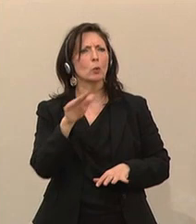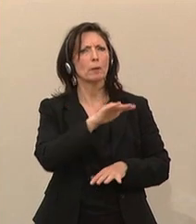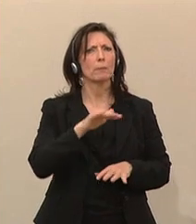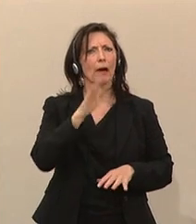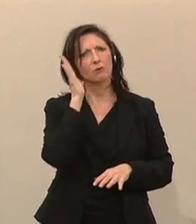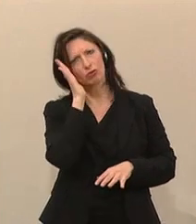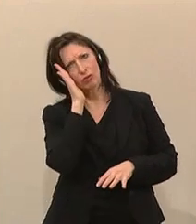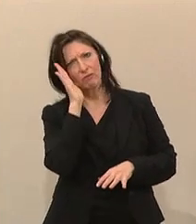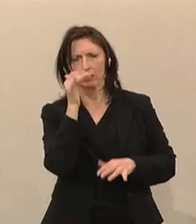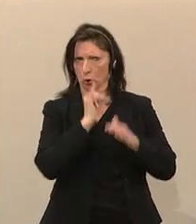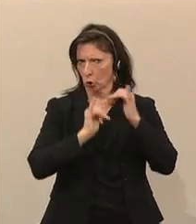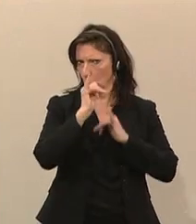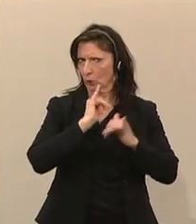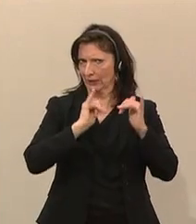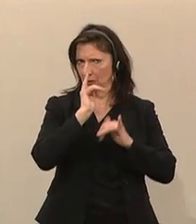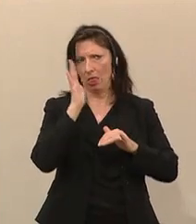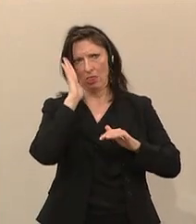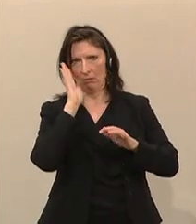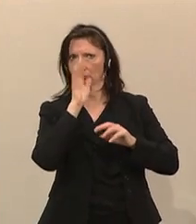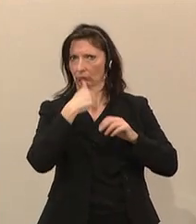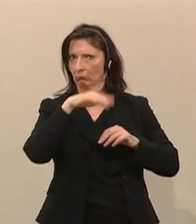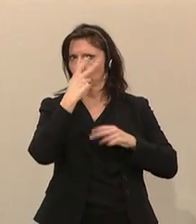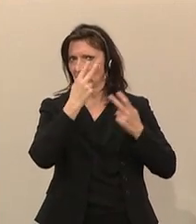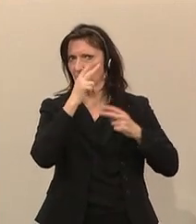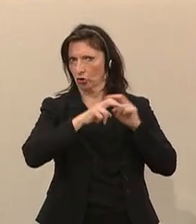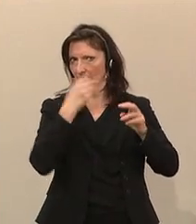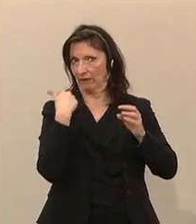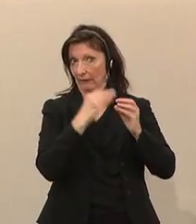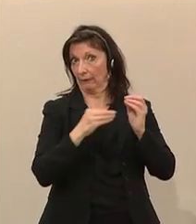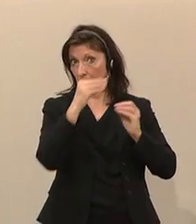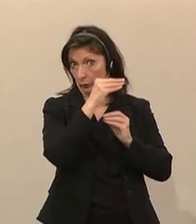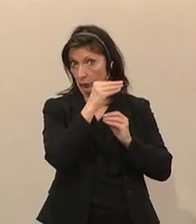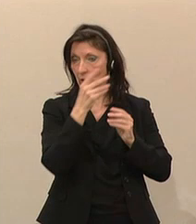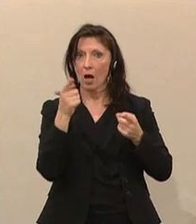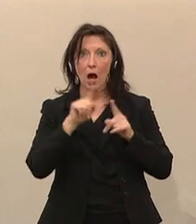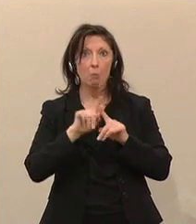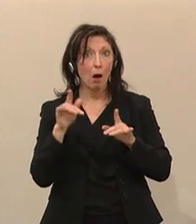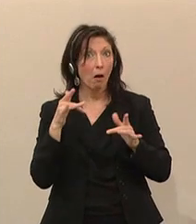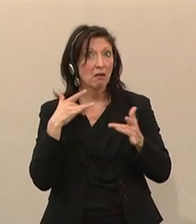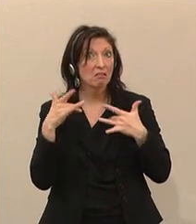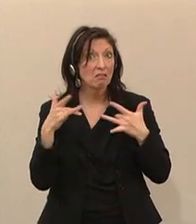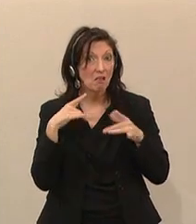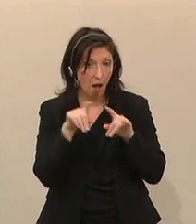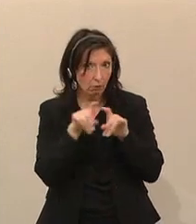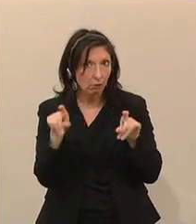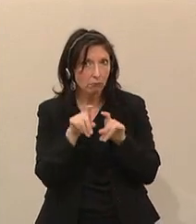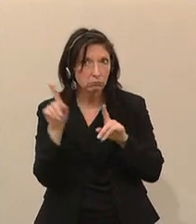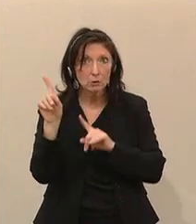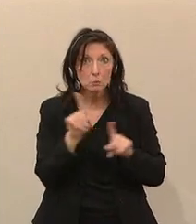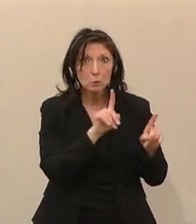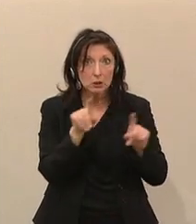Bereich Tourismus erhöht worden, sondern es sind ja auch die Theaterkarten,